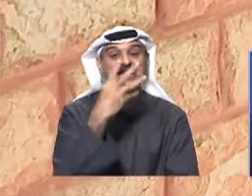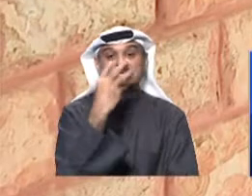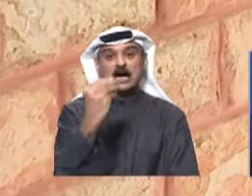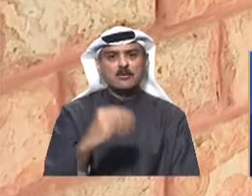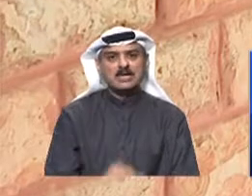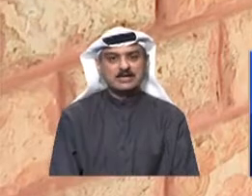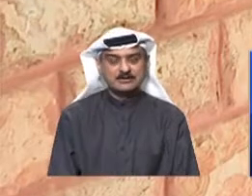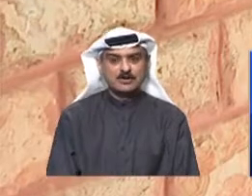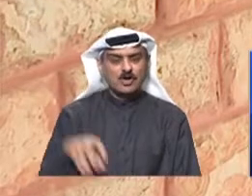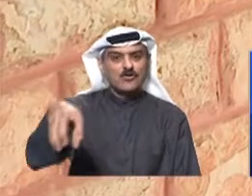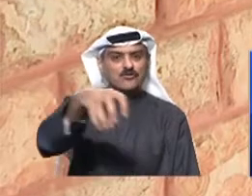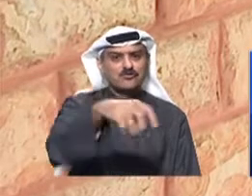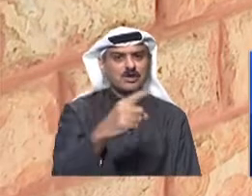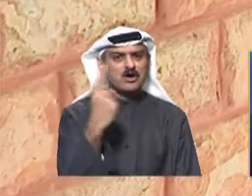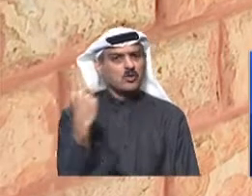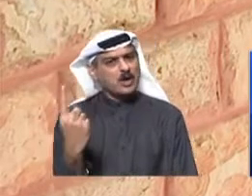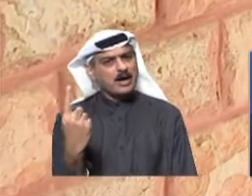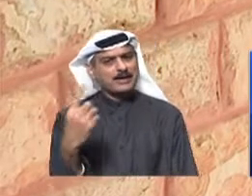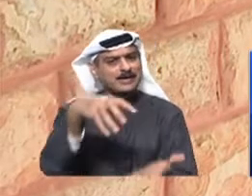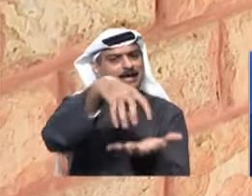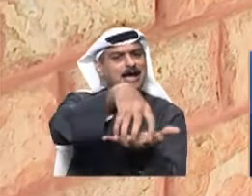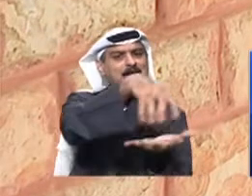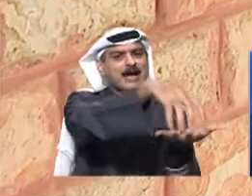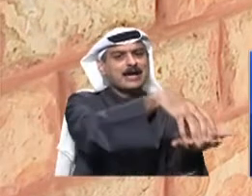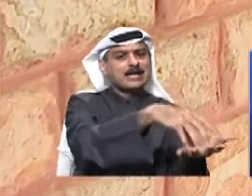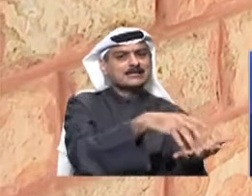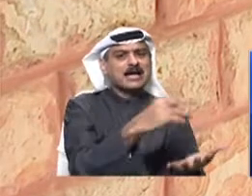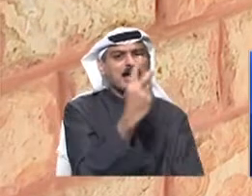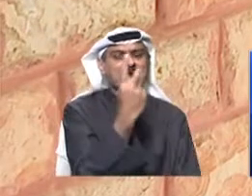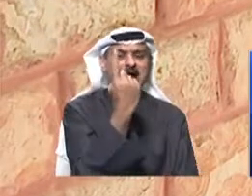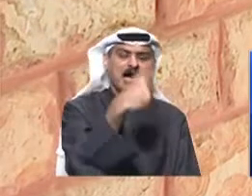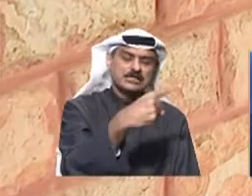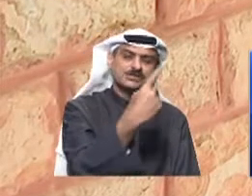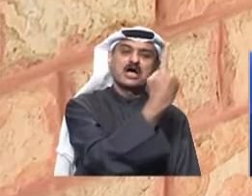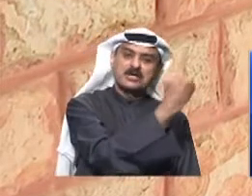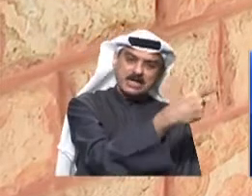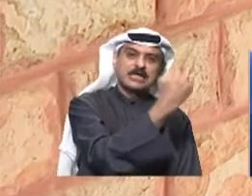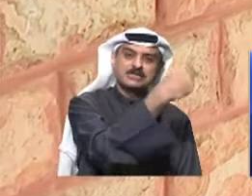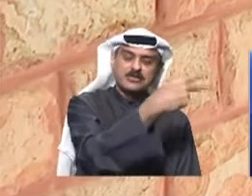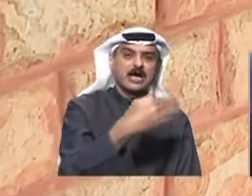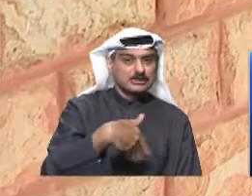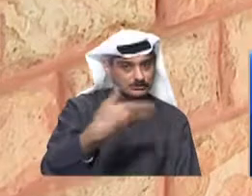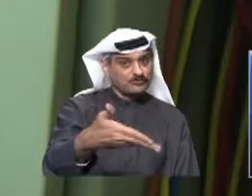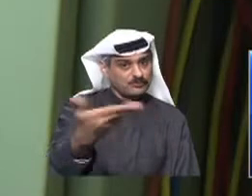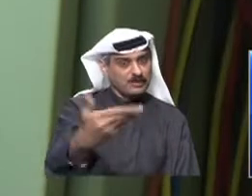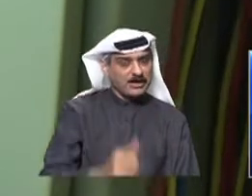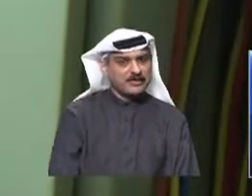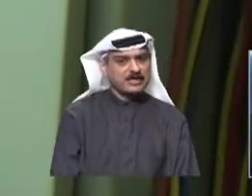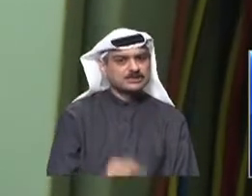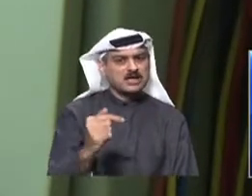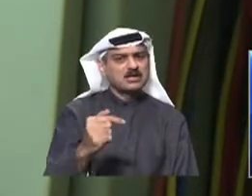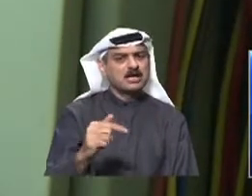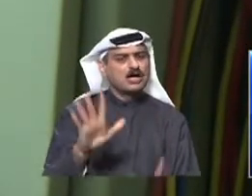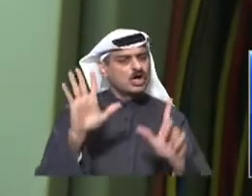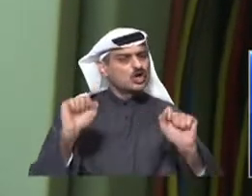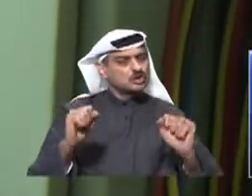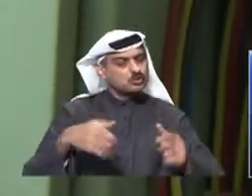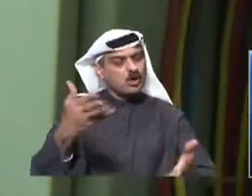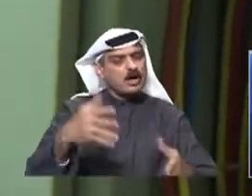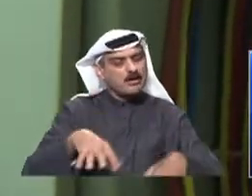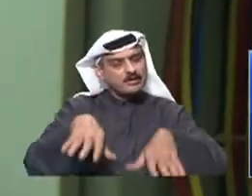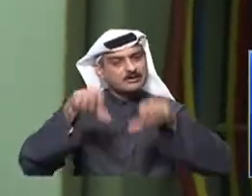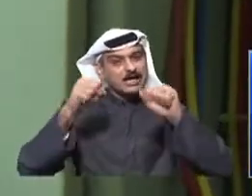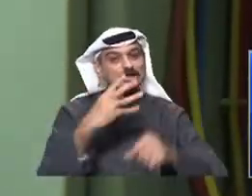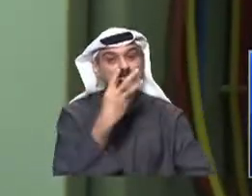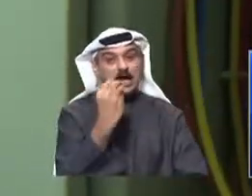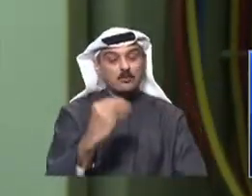الحين واصلين احنا قطاع 10، باقي لنا بس قطاع 11 وقطاع 12، ننتهي ان شاء الله خلال اسبوع 10 ايام ان شاء الله نخلص من حولي وننتقل